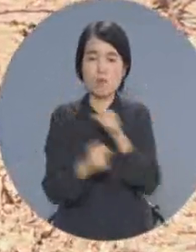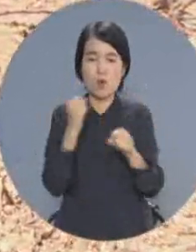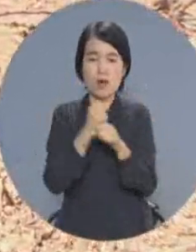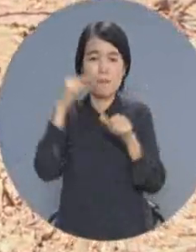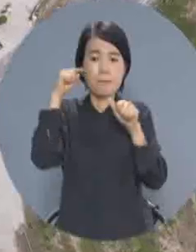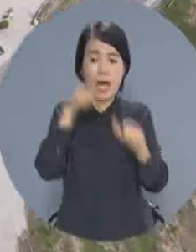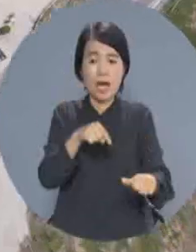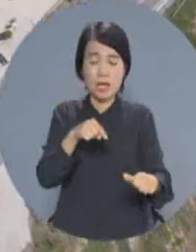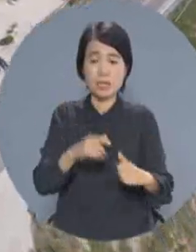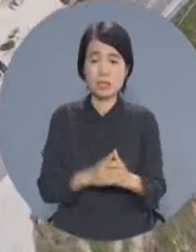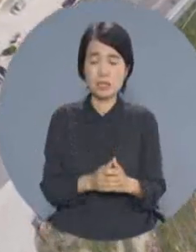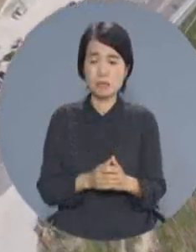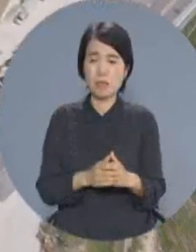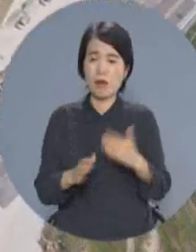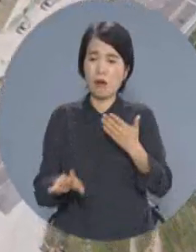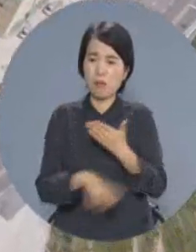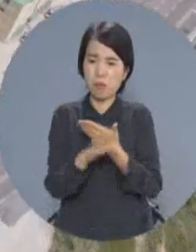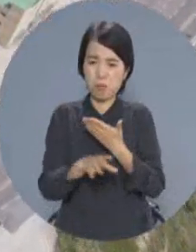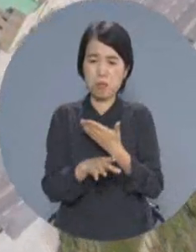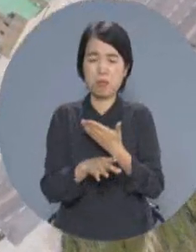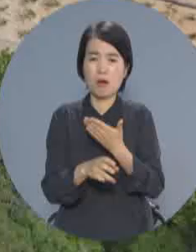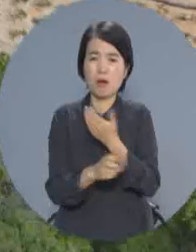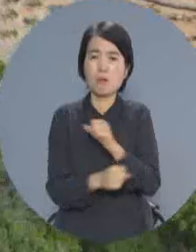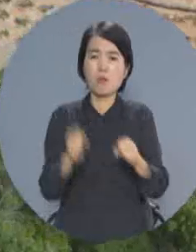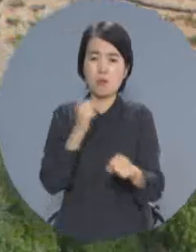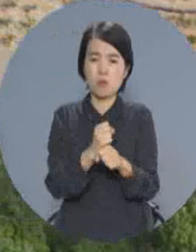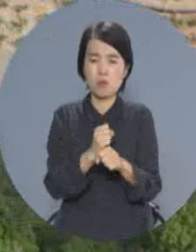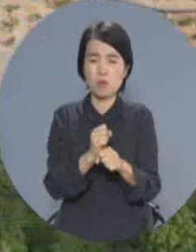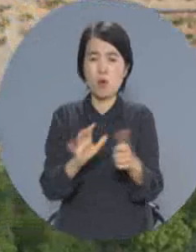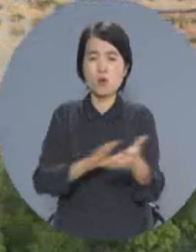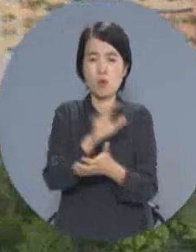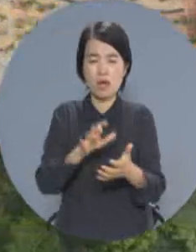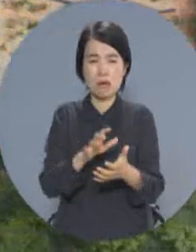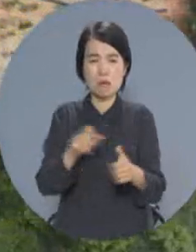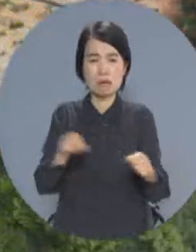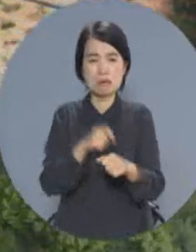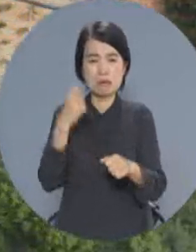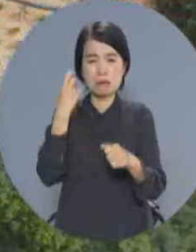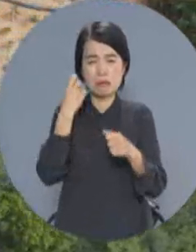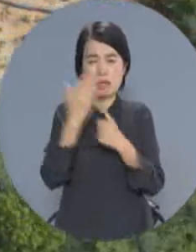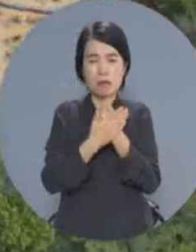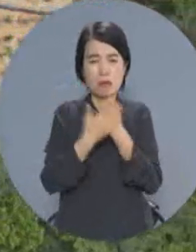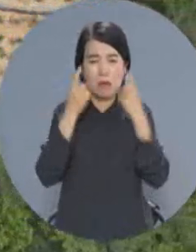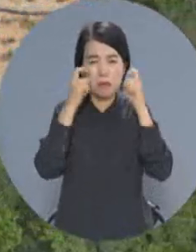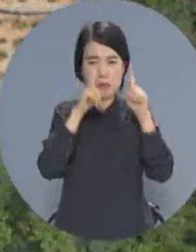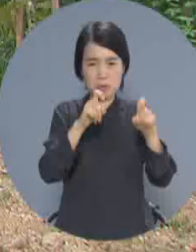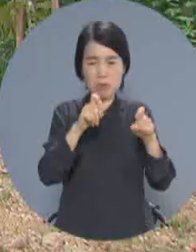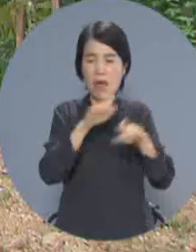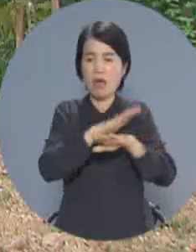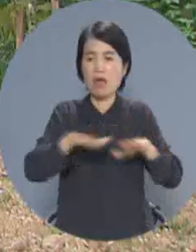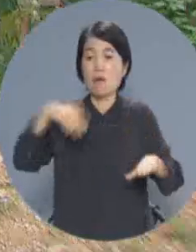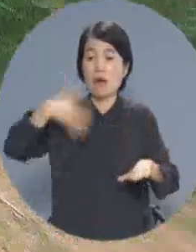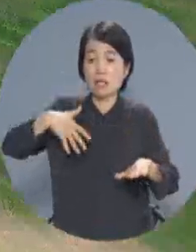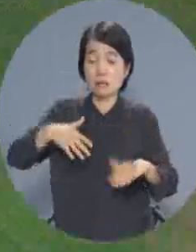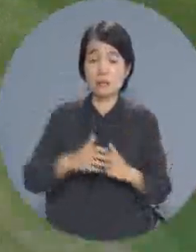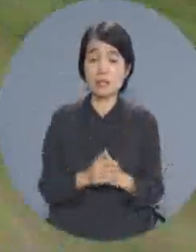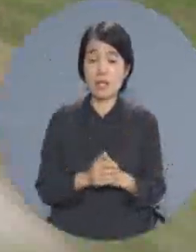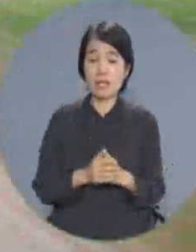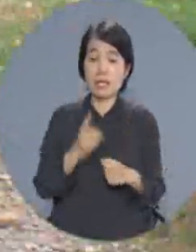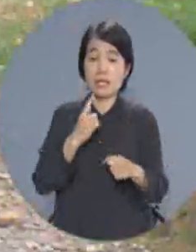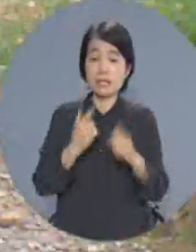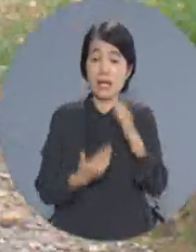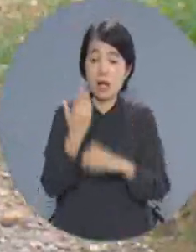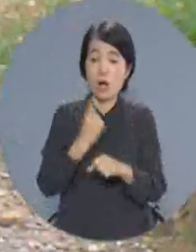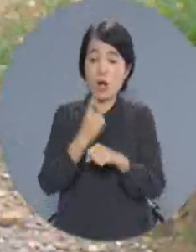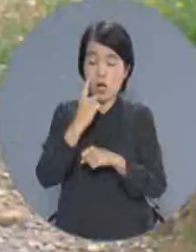지시했지만 부실 복구 논란과 함께 특혜 의혹은 여전히 해소되지 못했습니다. 이로부터 1년여가